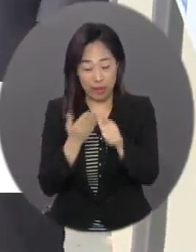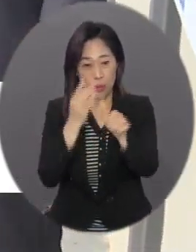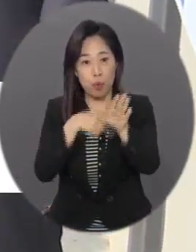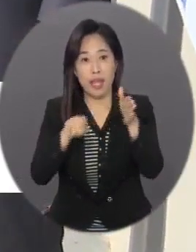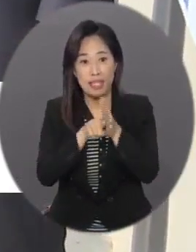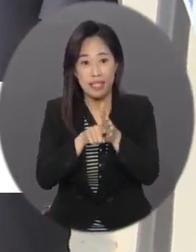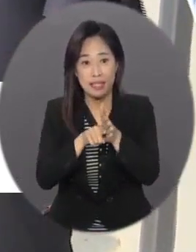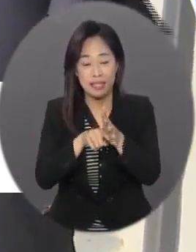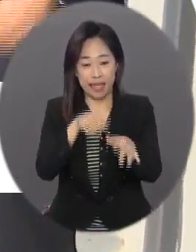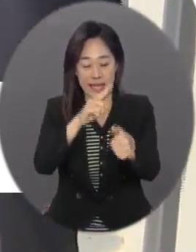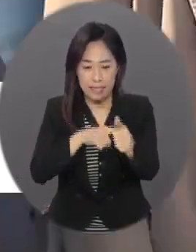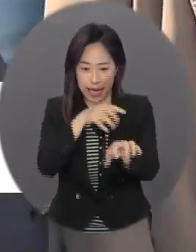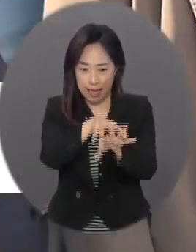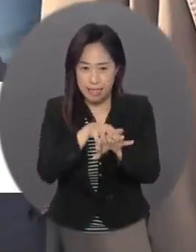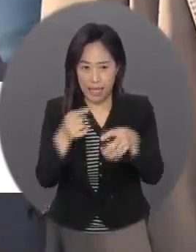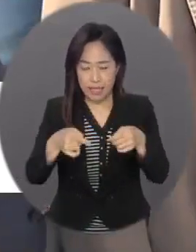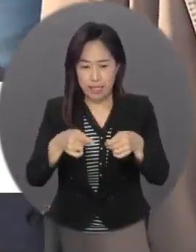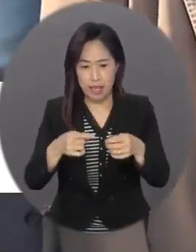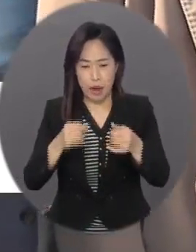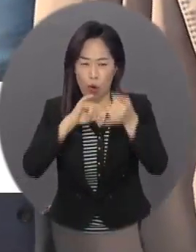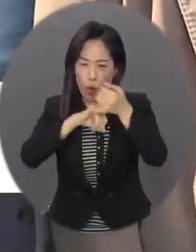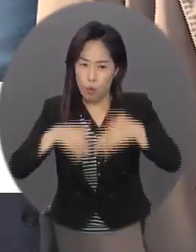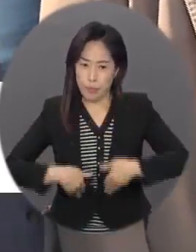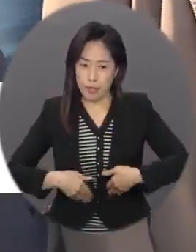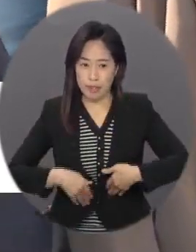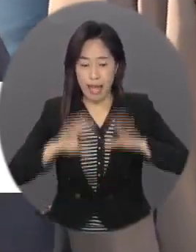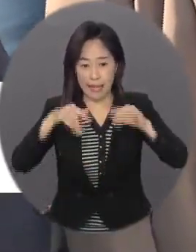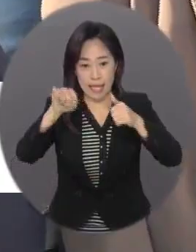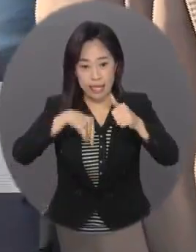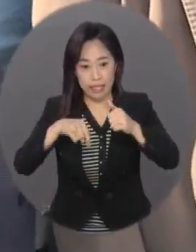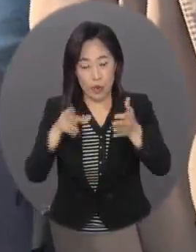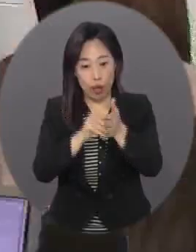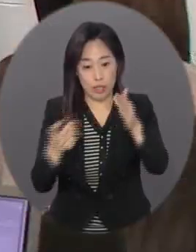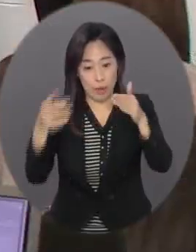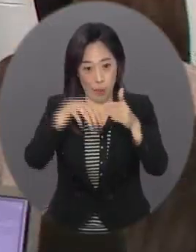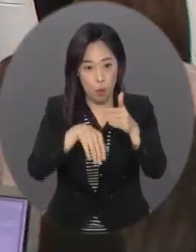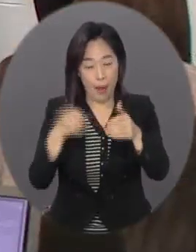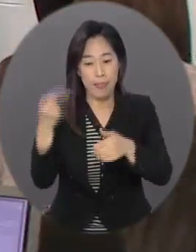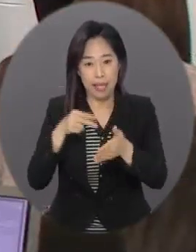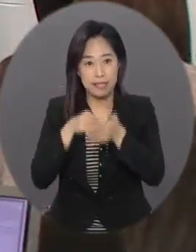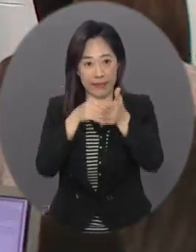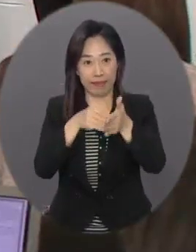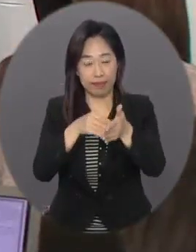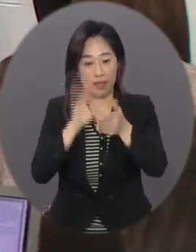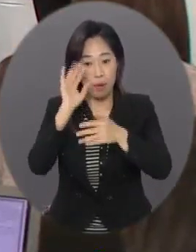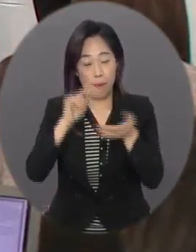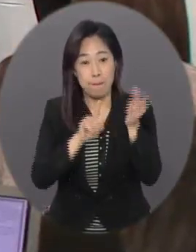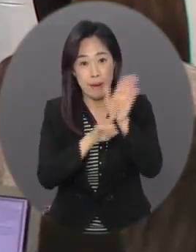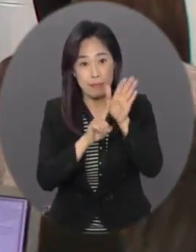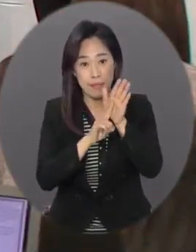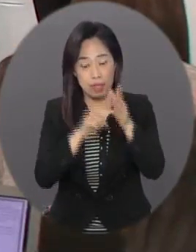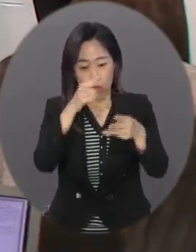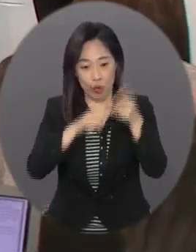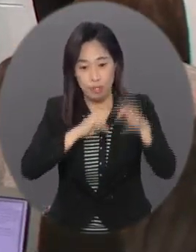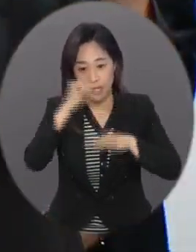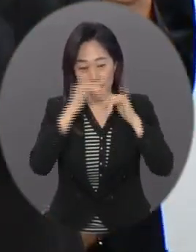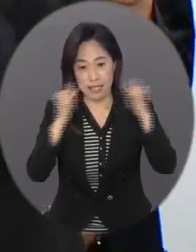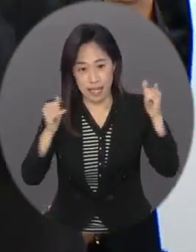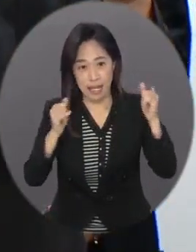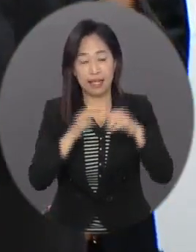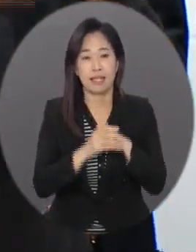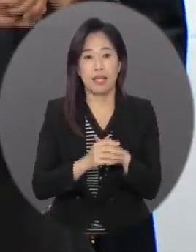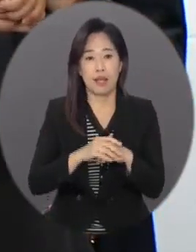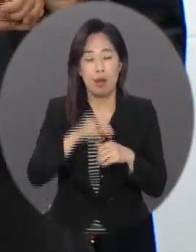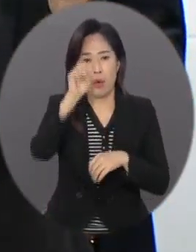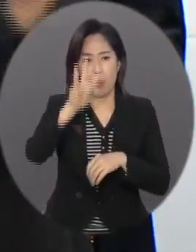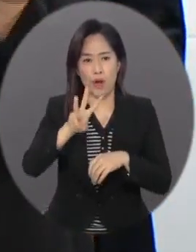생태계 구축이 절실하다 며 국정과제 반영을 거듭 요청했습니다 최근 발표된 윤석렬 차기 정부 대 가게 광전